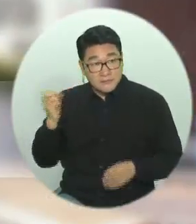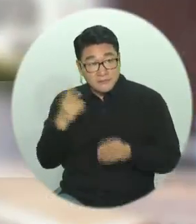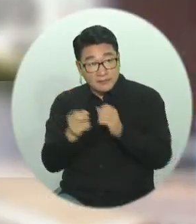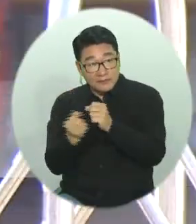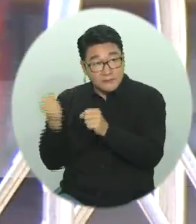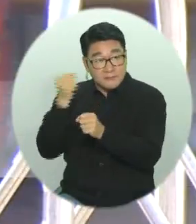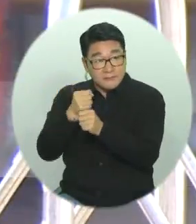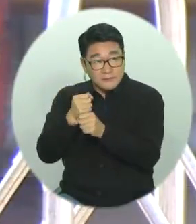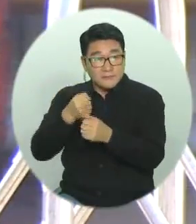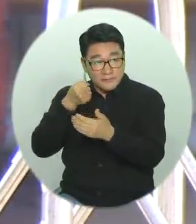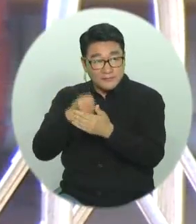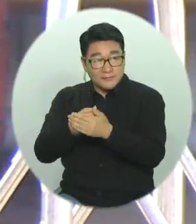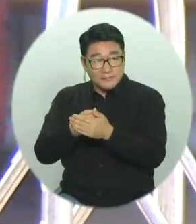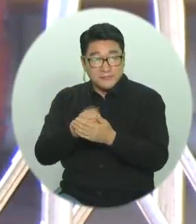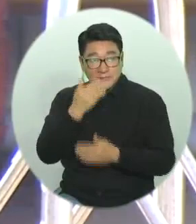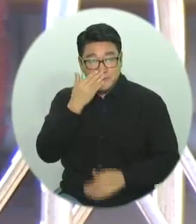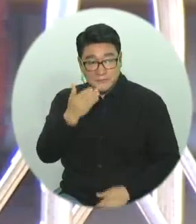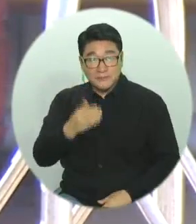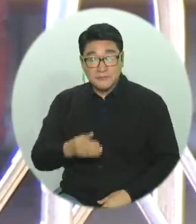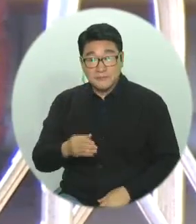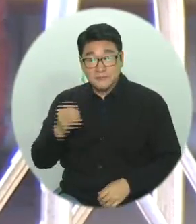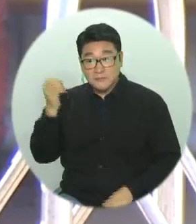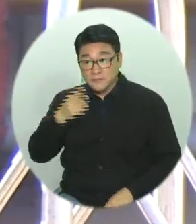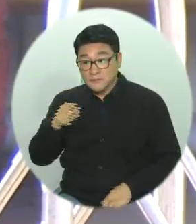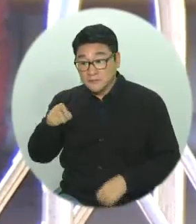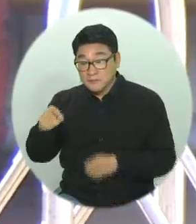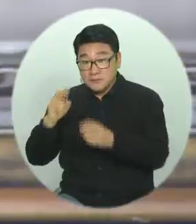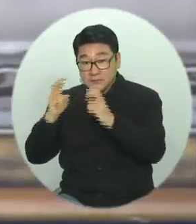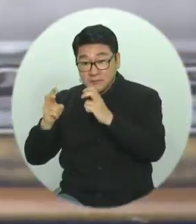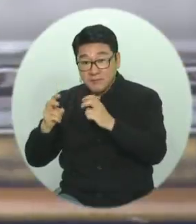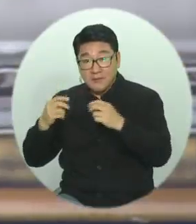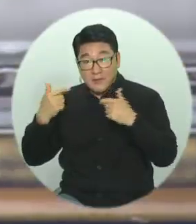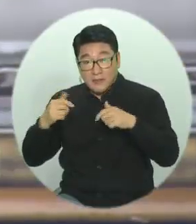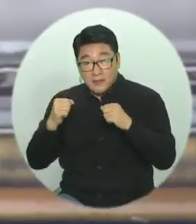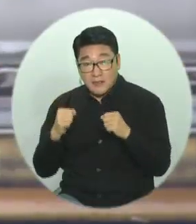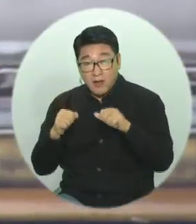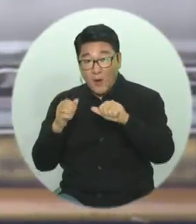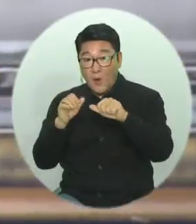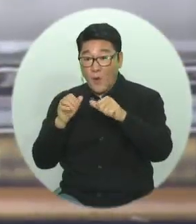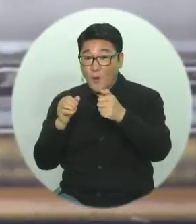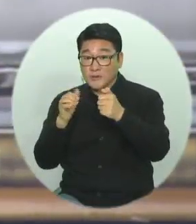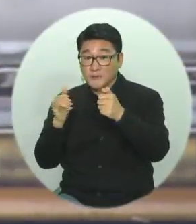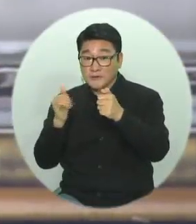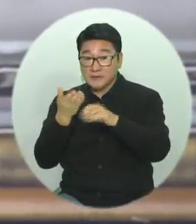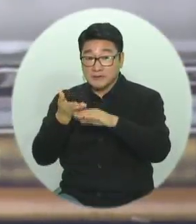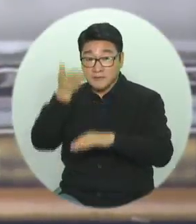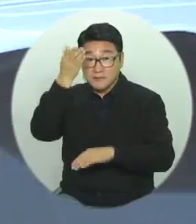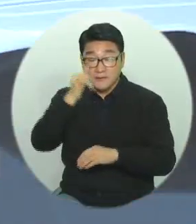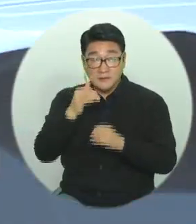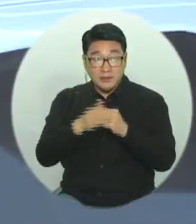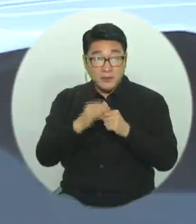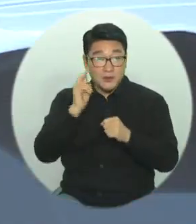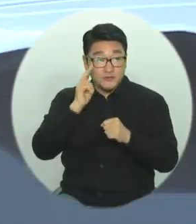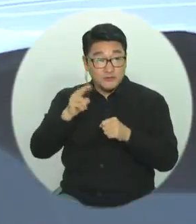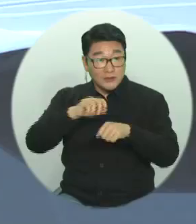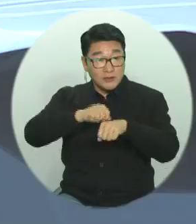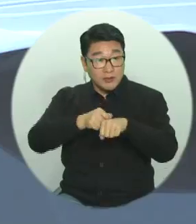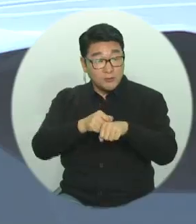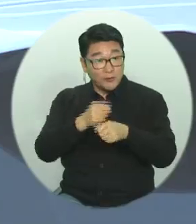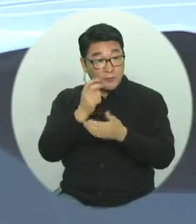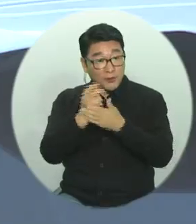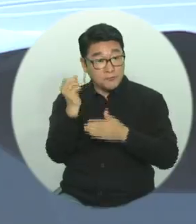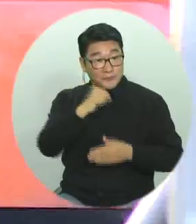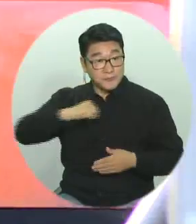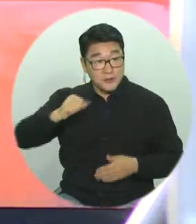여부를 결정할 계획입니다 한편 해당 업체 상식 근무 노동자 수가 50인 이상인만큼 중대제안